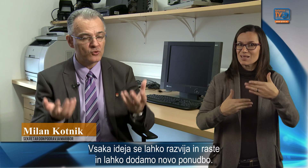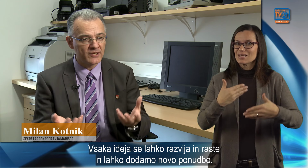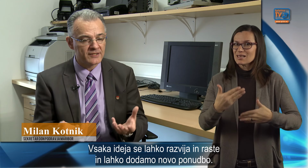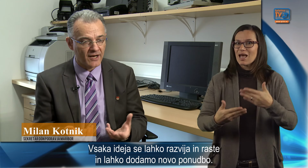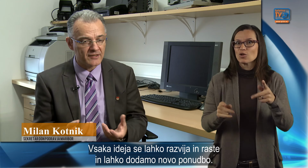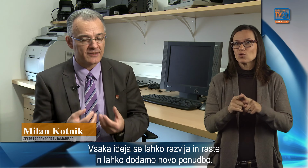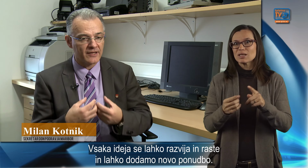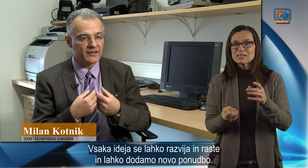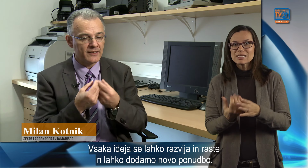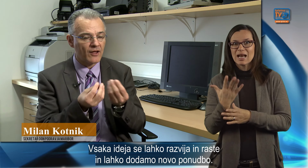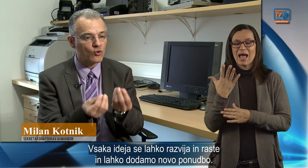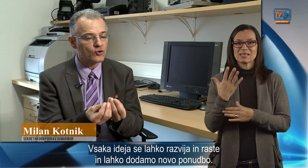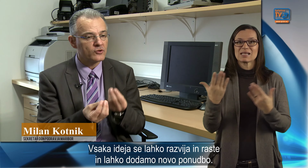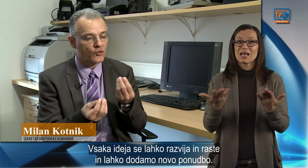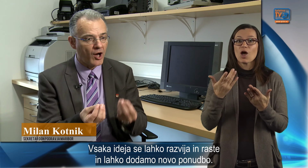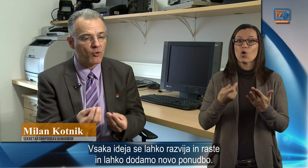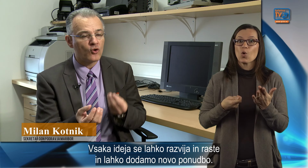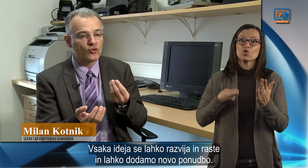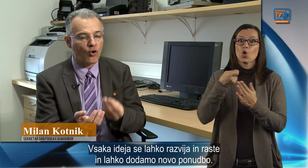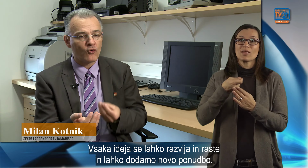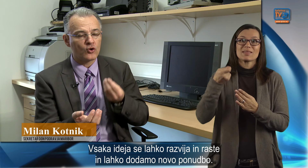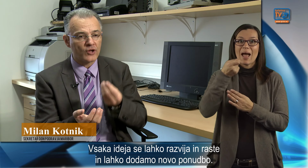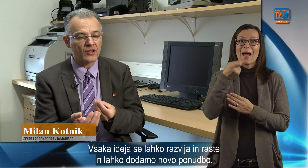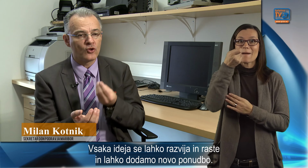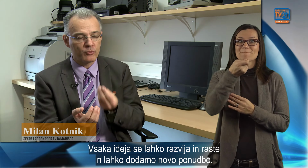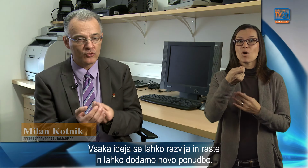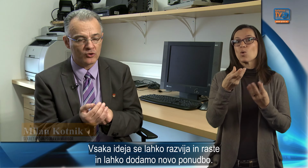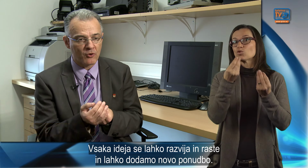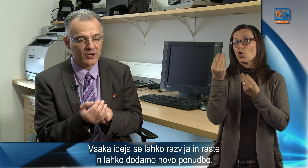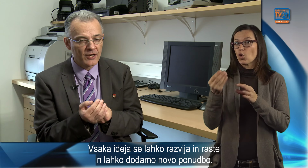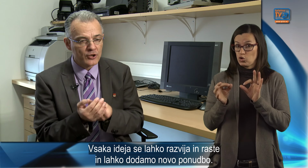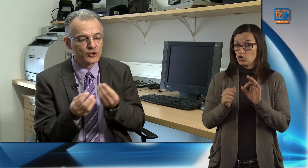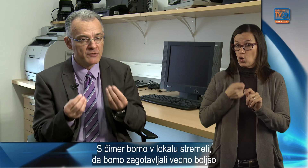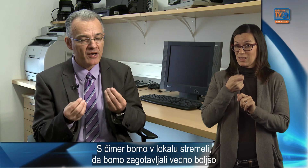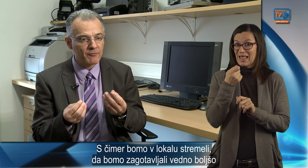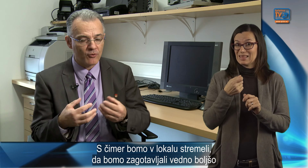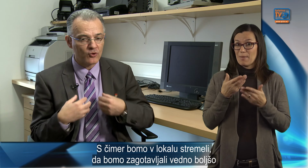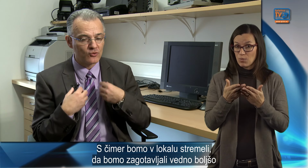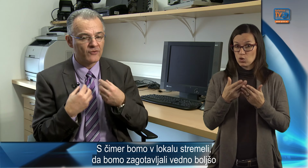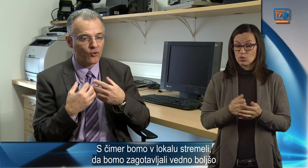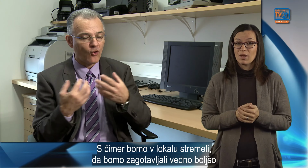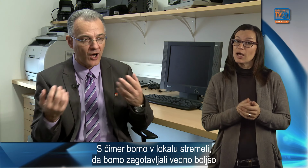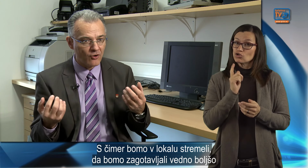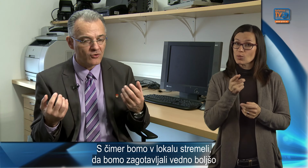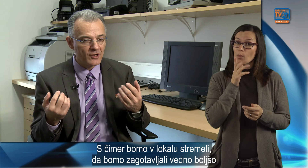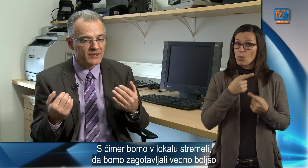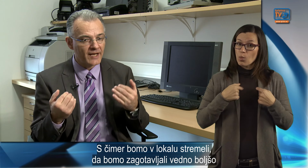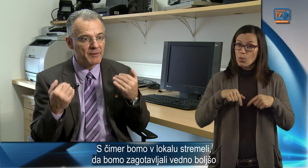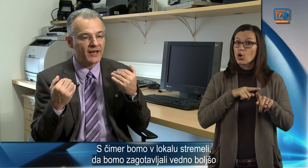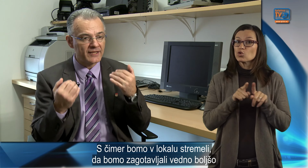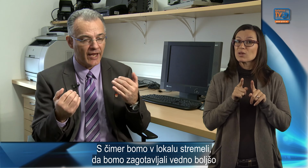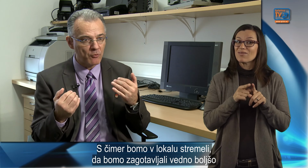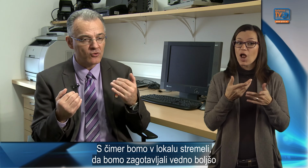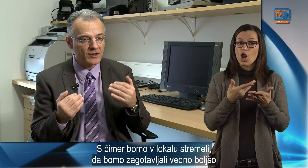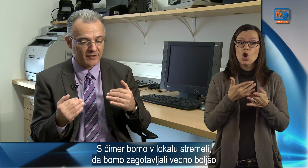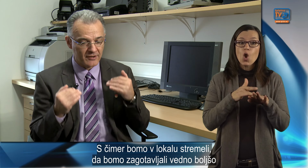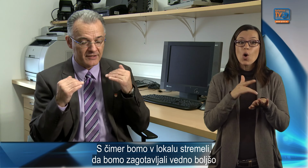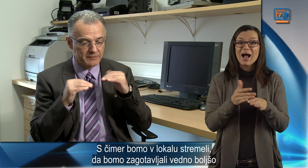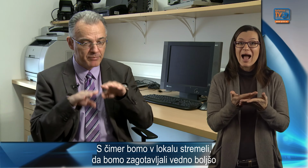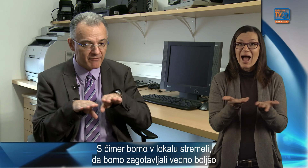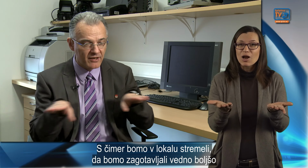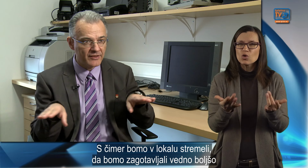potem tudi zraste in lahko dodamo novo dodatno ponudbo. S čimer bomo tudi v lokalu stremeli k temu,